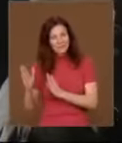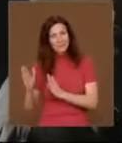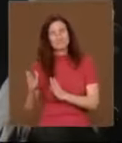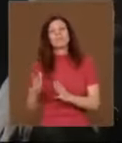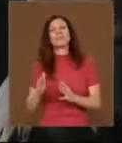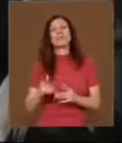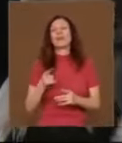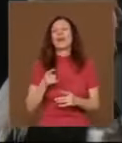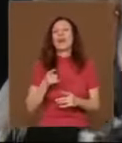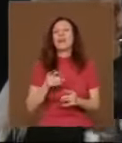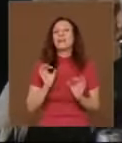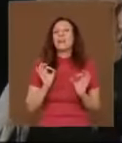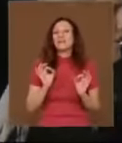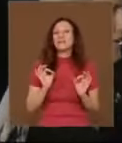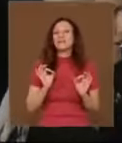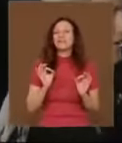се